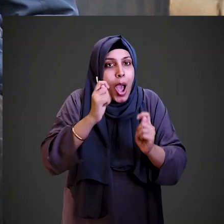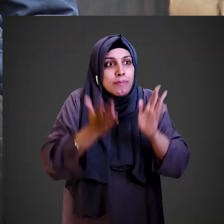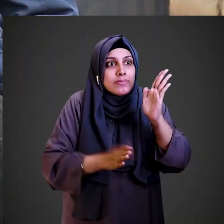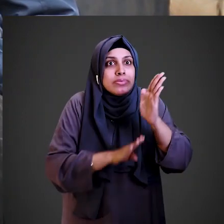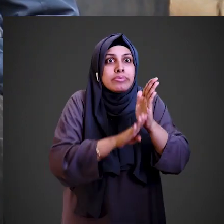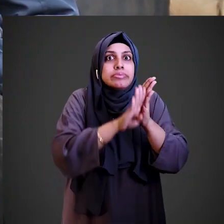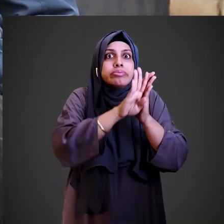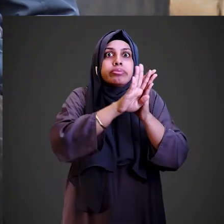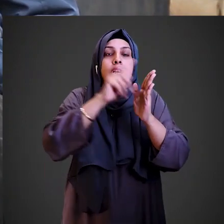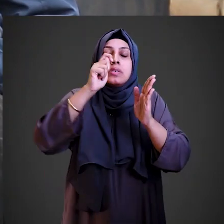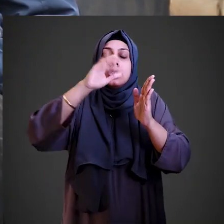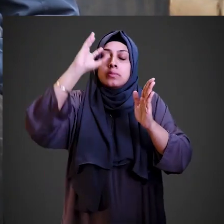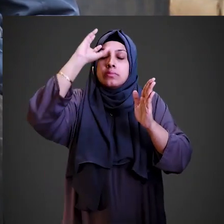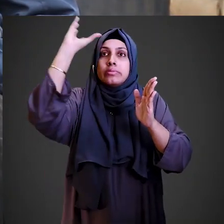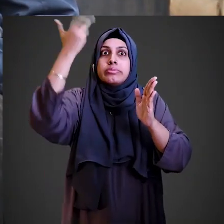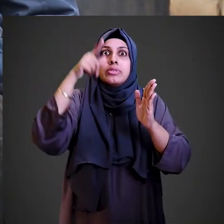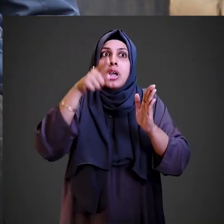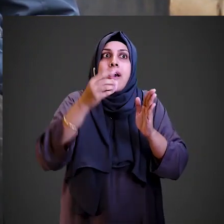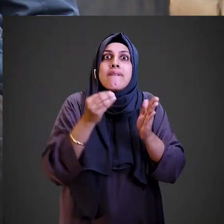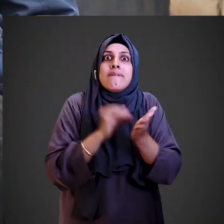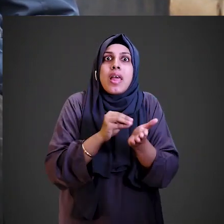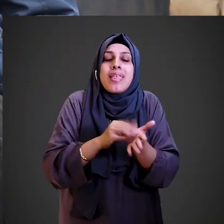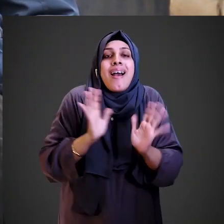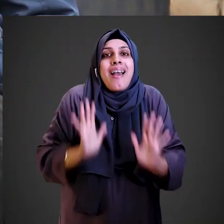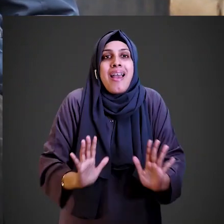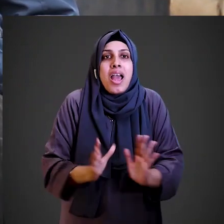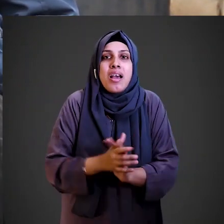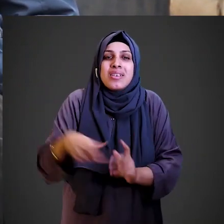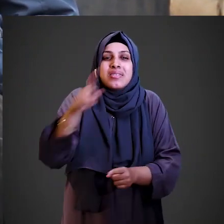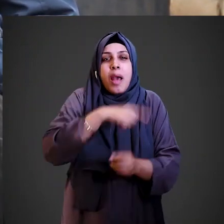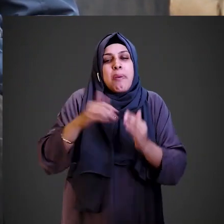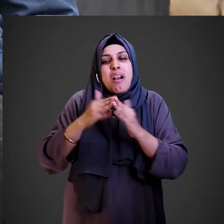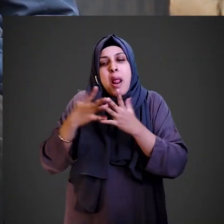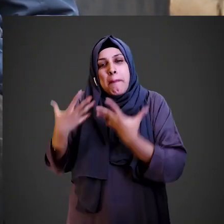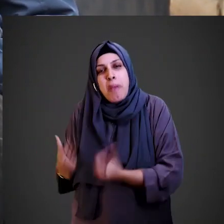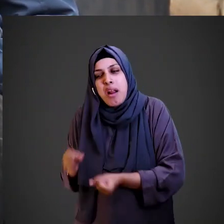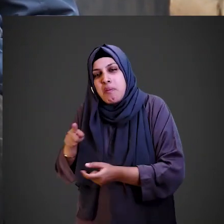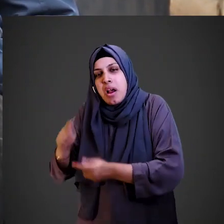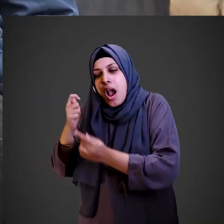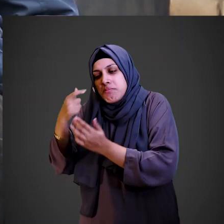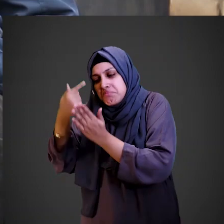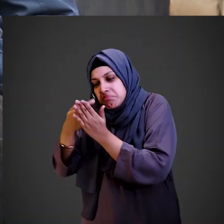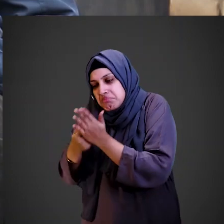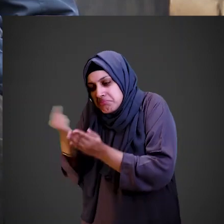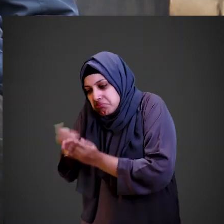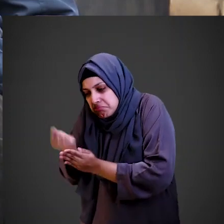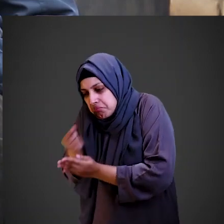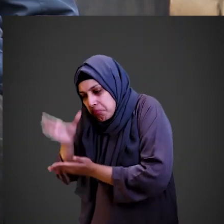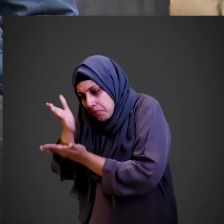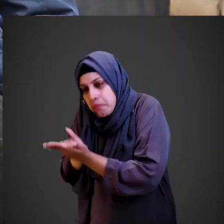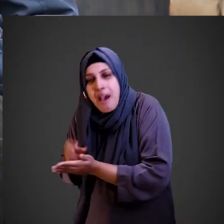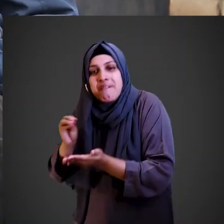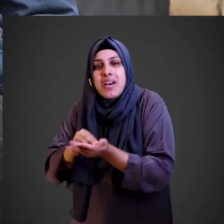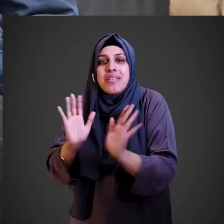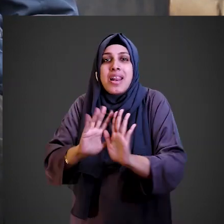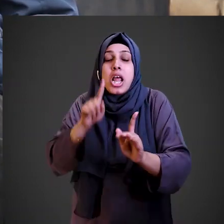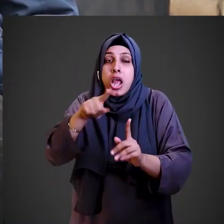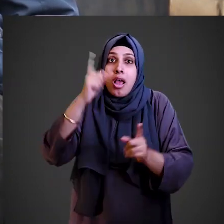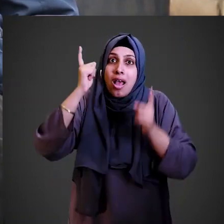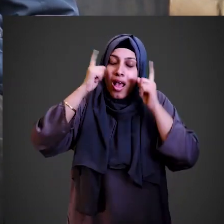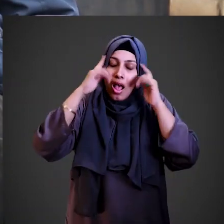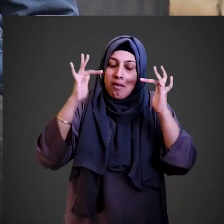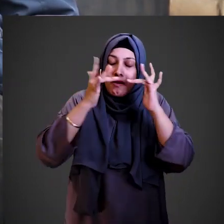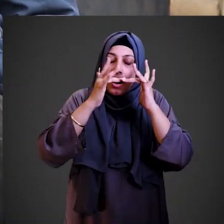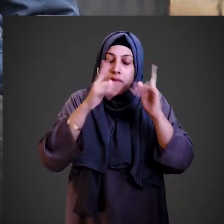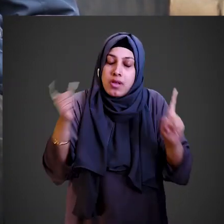ہیں آن اے نیشنل اسکیل۔ یہ نہیں کہ آپ ادھر سے بیٹھے ہیں اور وہی دیسی کھاتا چل رہا ہے، آپ ڈیجیٹلائز کر سکتے ہیں اپنے سسٹمز کو، تھوڑا ماڈرن